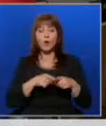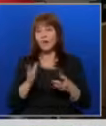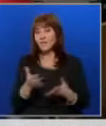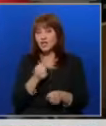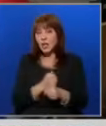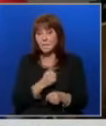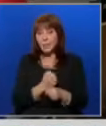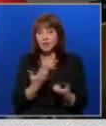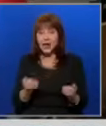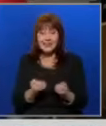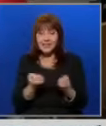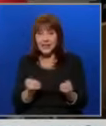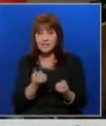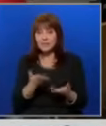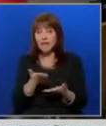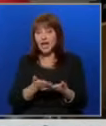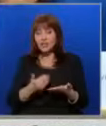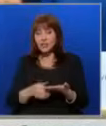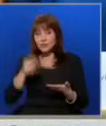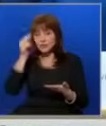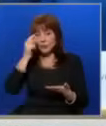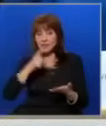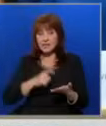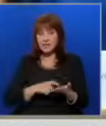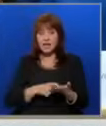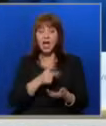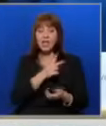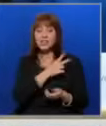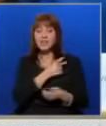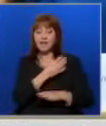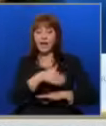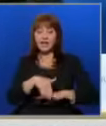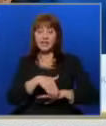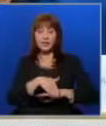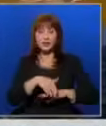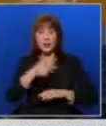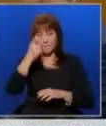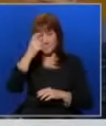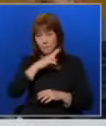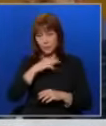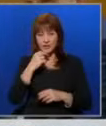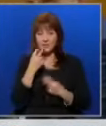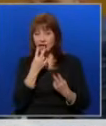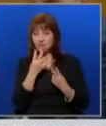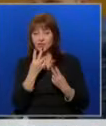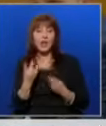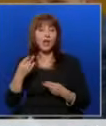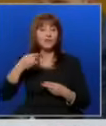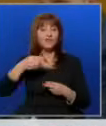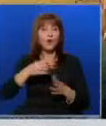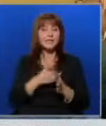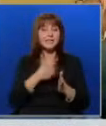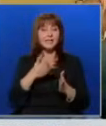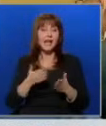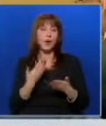и е действащ. Той е вече част от българското законодателство. Шефът на гранична полиция Антон Златанов също вижда двоен стандарт в